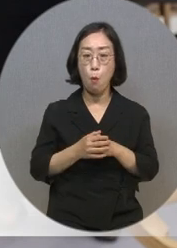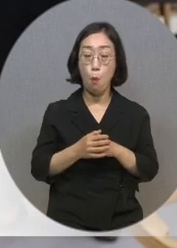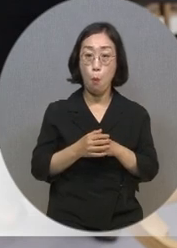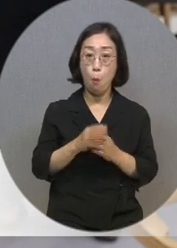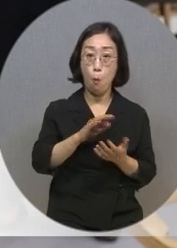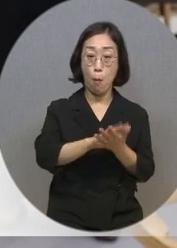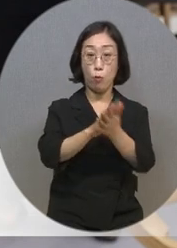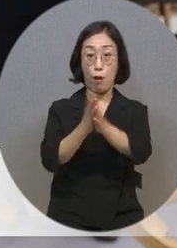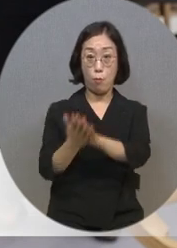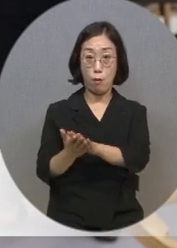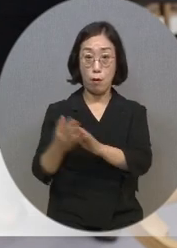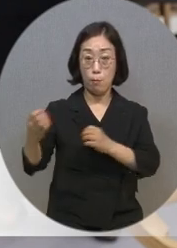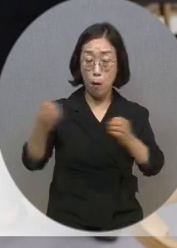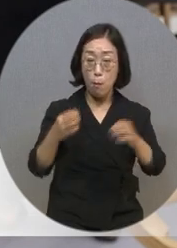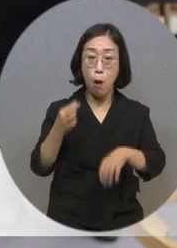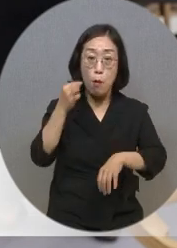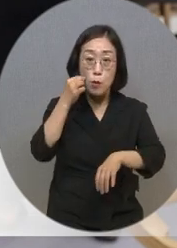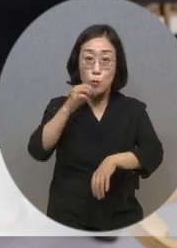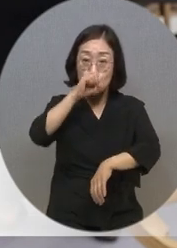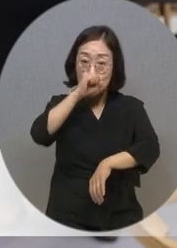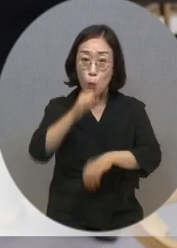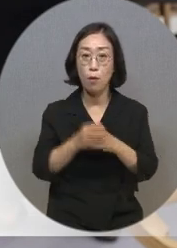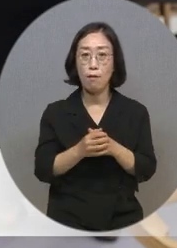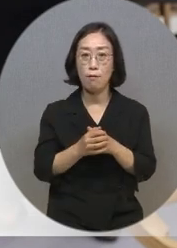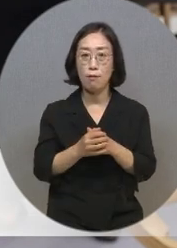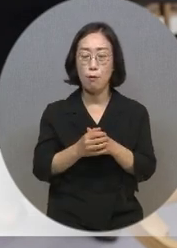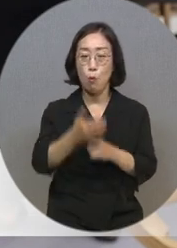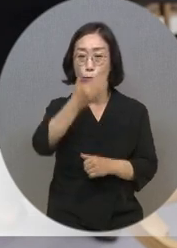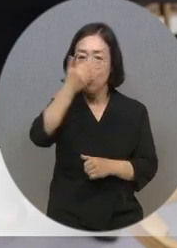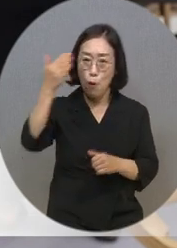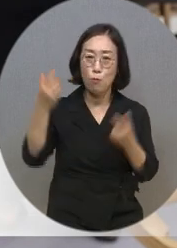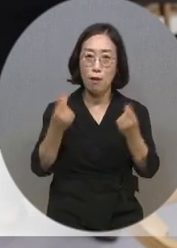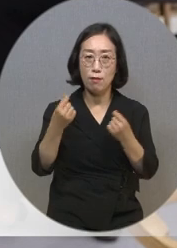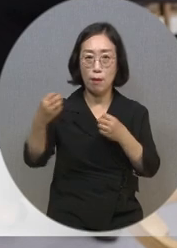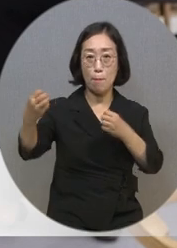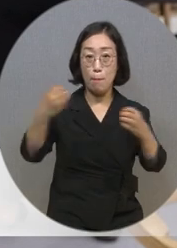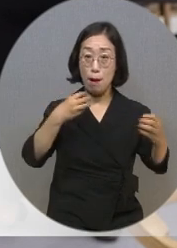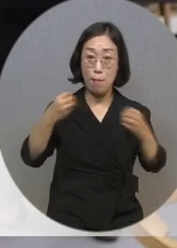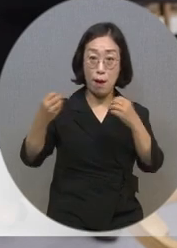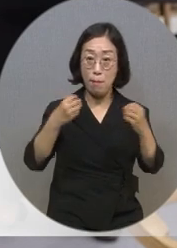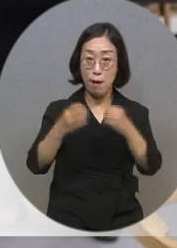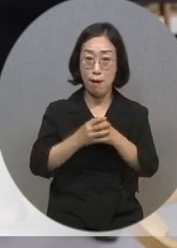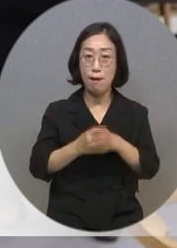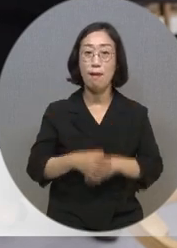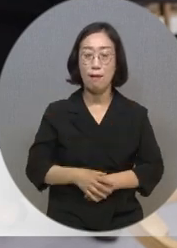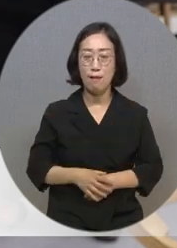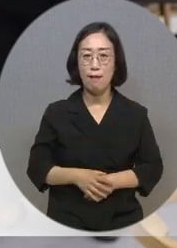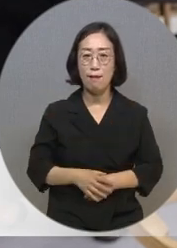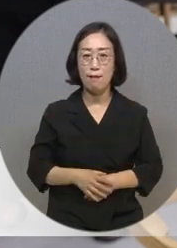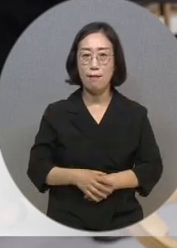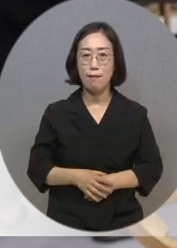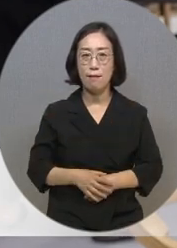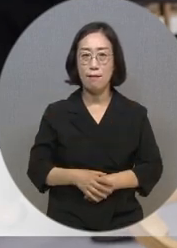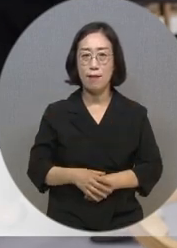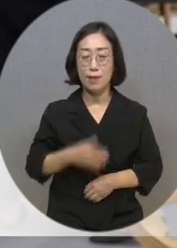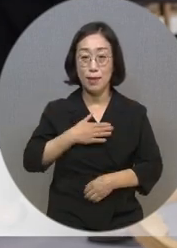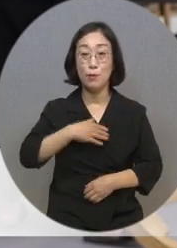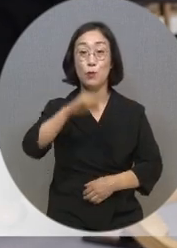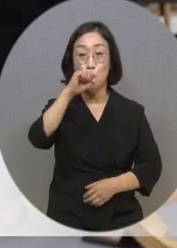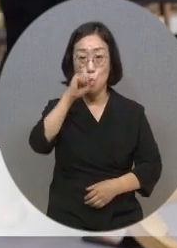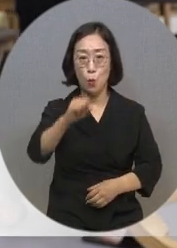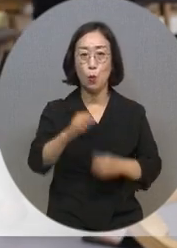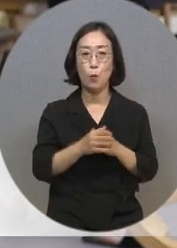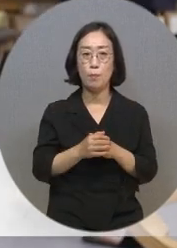달라진 것 같다, 피부도 좋아진 것 같다, 더 젊어진 것 같다 이런 말들 들었을 때에 정말